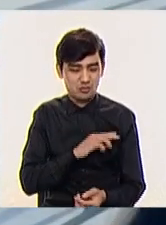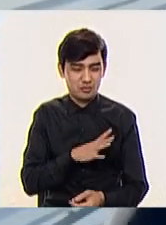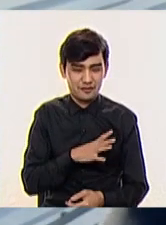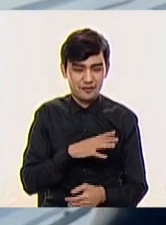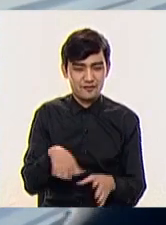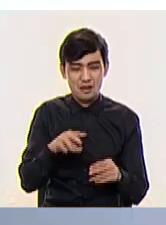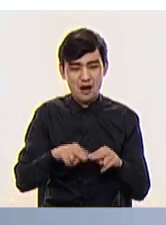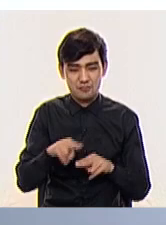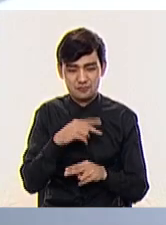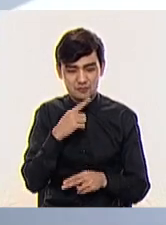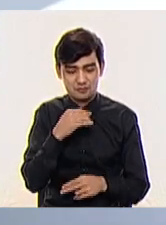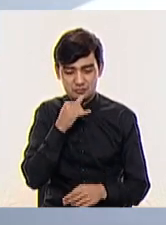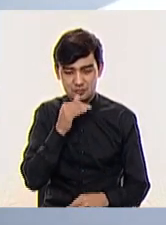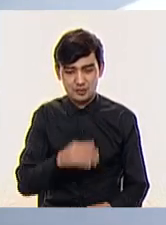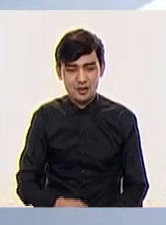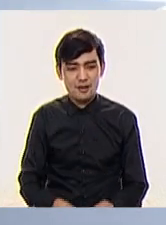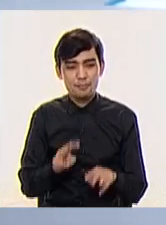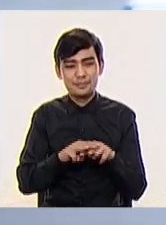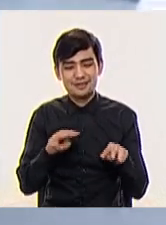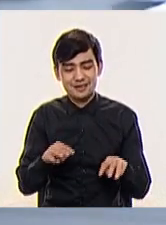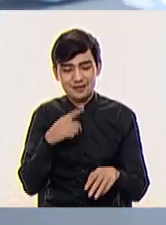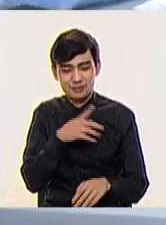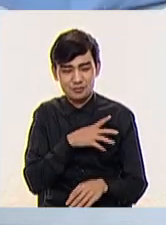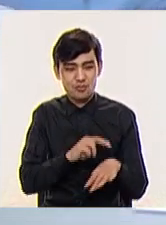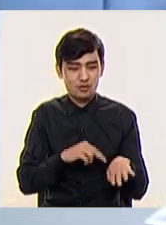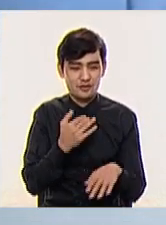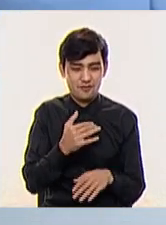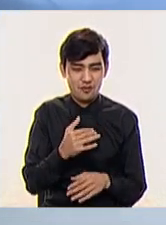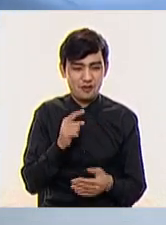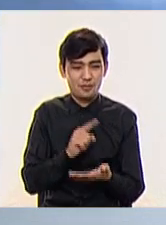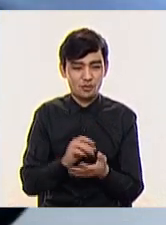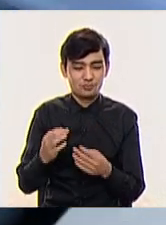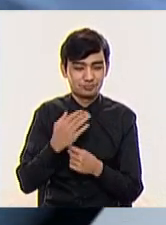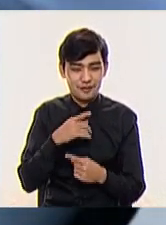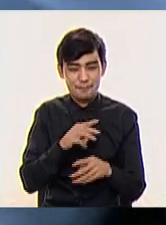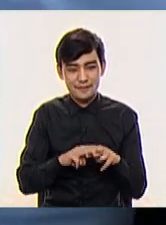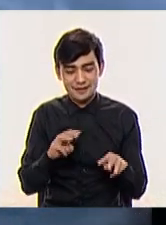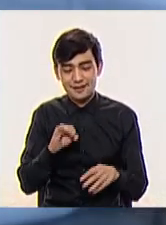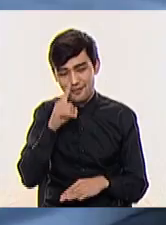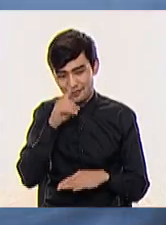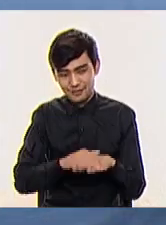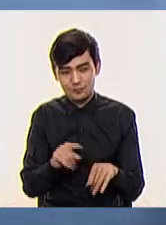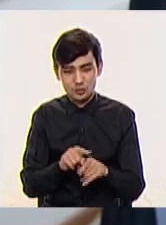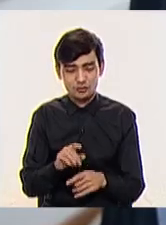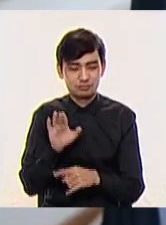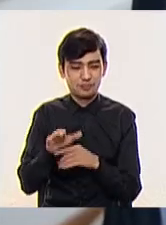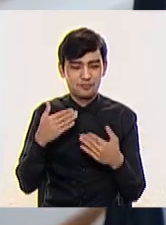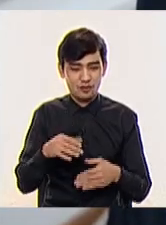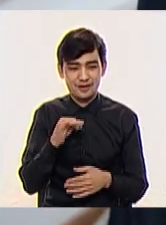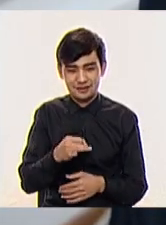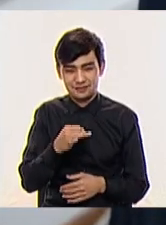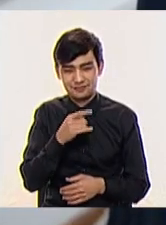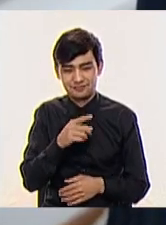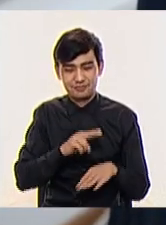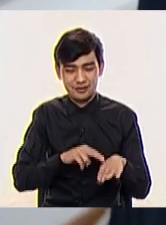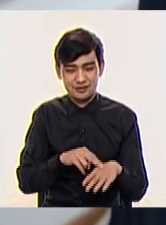деп айтуға келмейді. Сондай-ақ министрлік көші-қон полициясының бірқатар міндеттерін өзге министрліктер мен әкімдіктерге тапсырған. Енді тәртіп